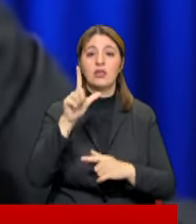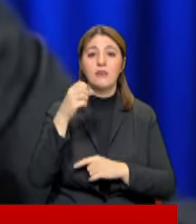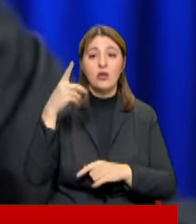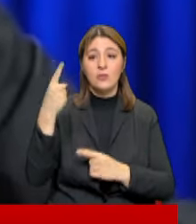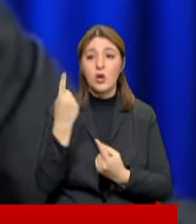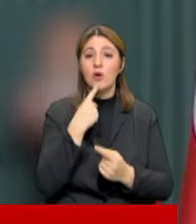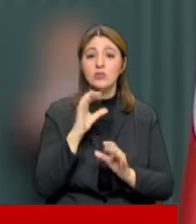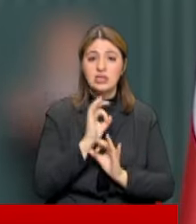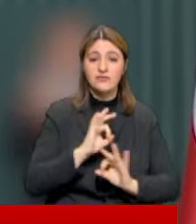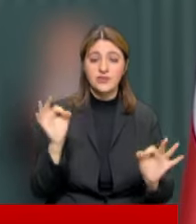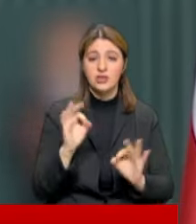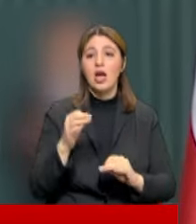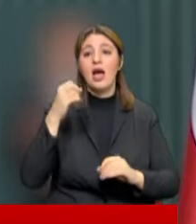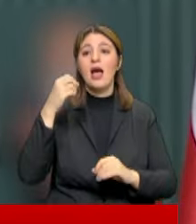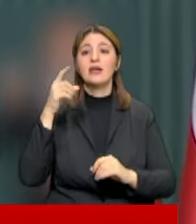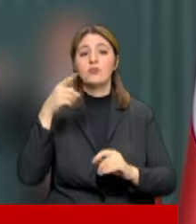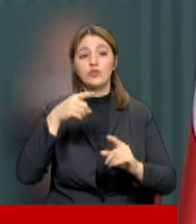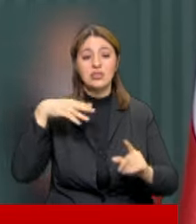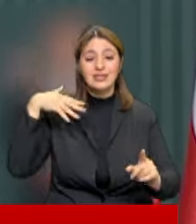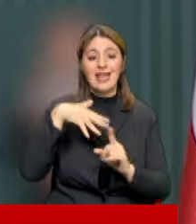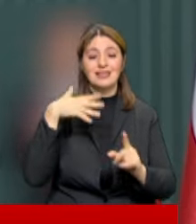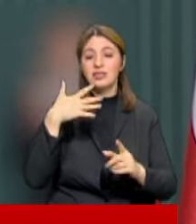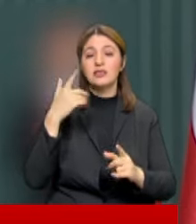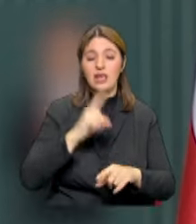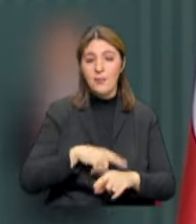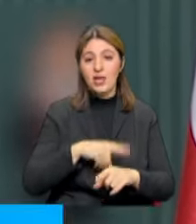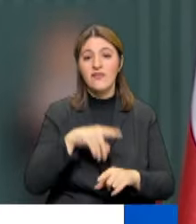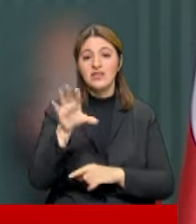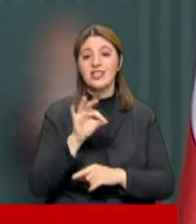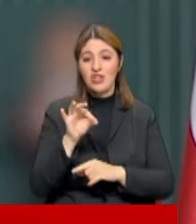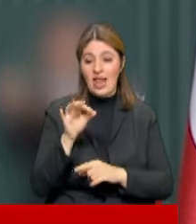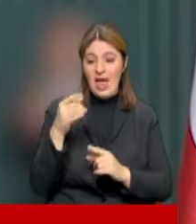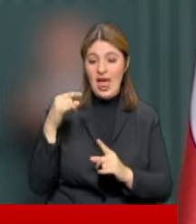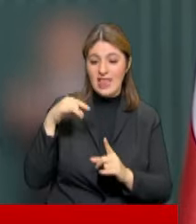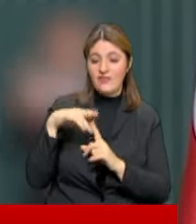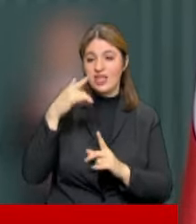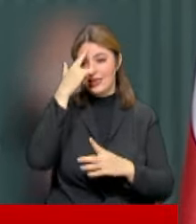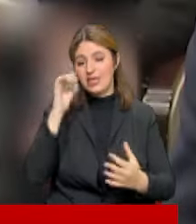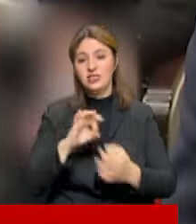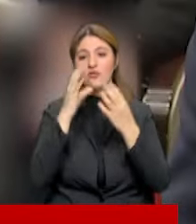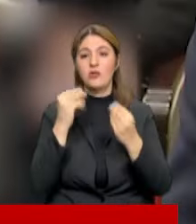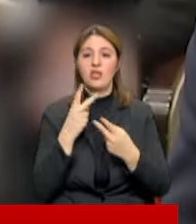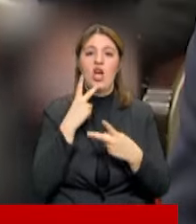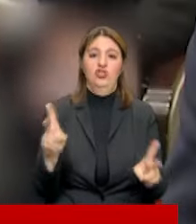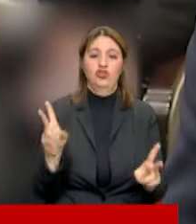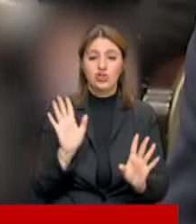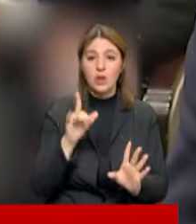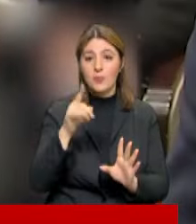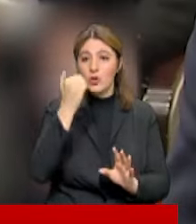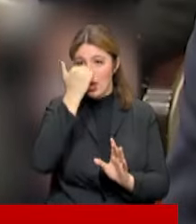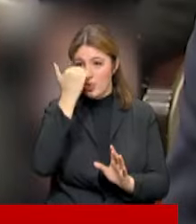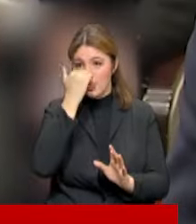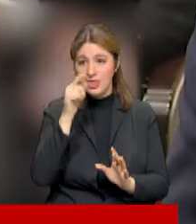Erdoğan Bir şey konuşmuyor saldırının zamanlamasının ve seçilen hedefin tesadüf olmadığı açıktır Bu